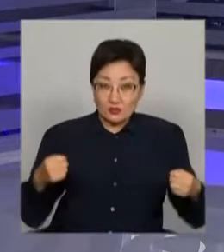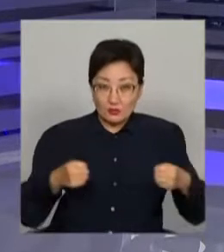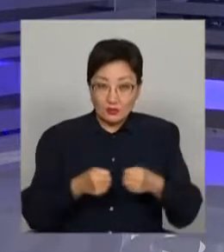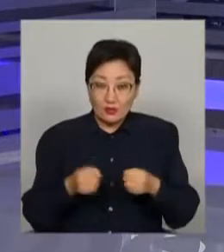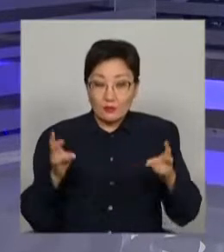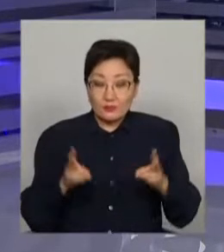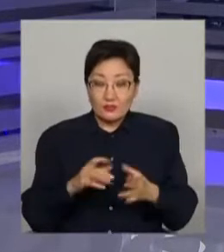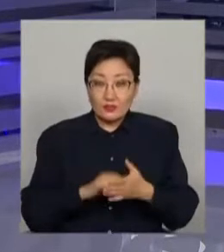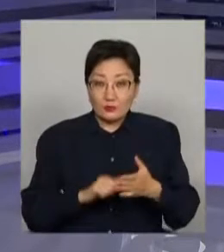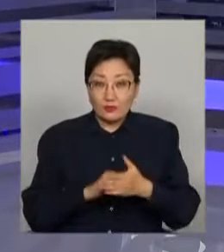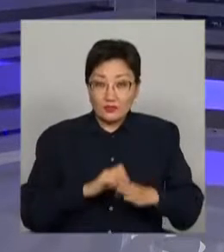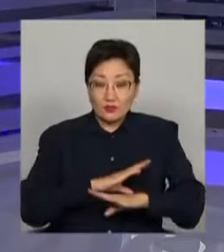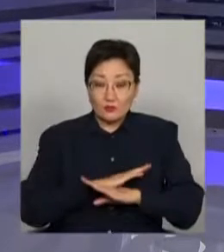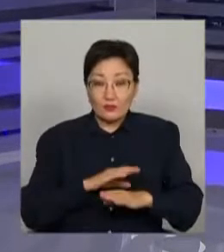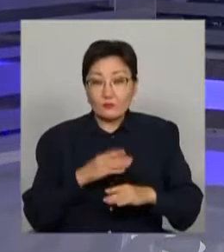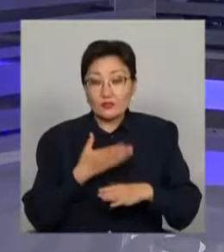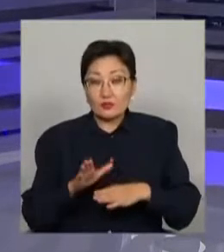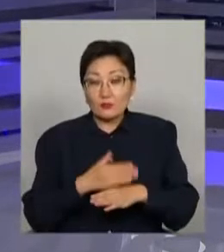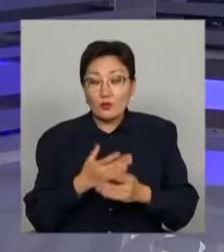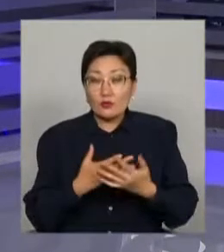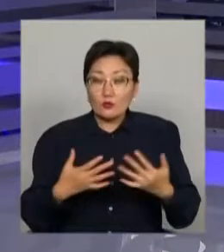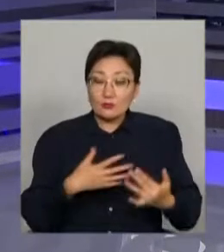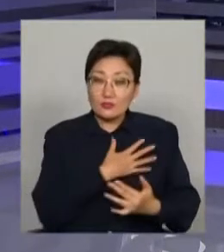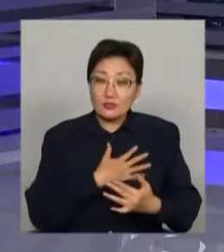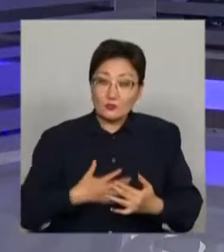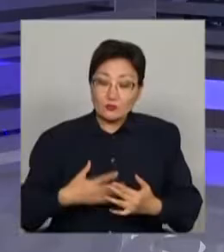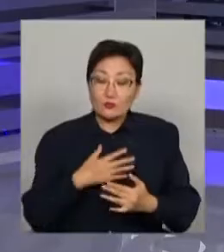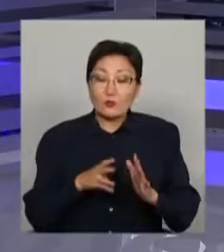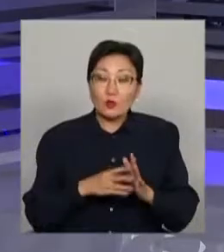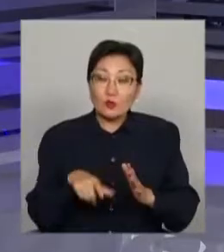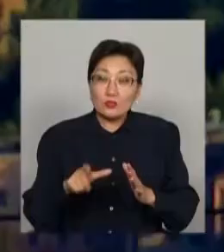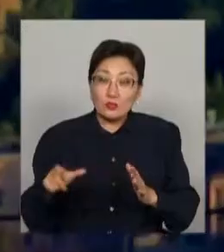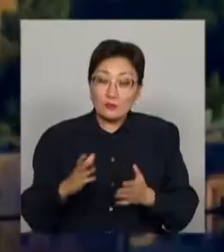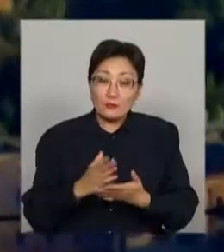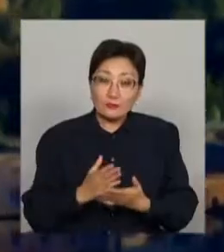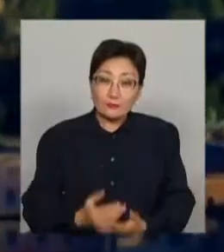Апат салдарынан қаза болғандардан бөлек түрлі дене жарақатын алған 9 адам бар.